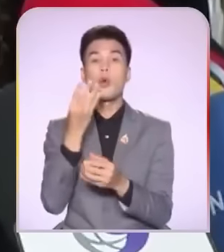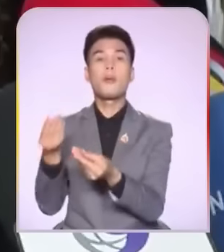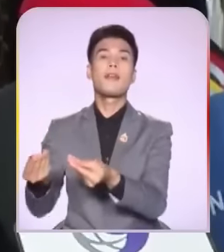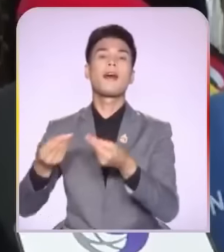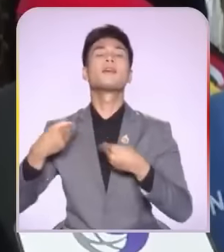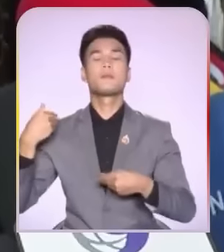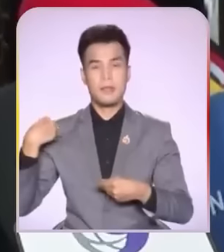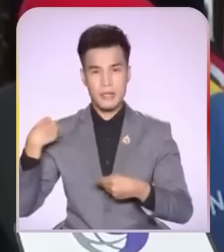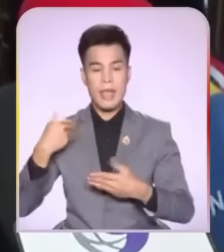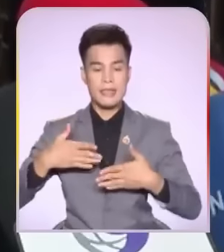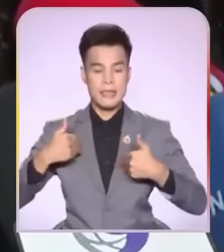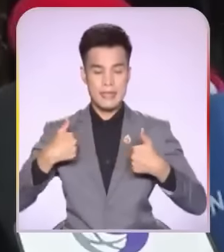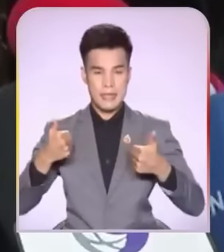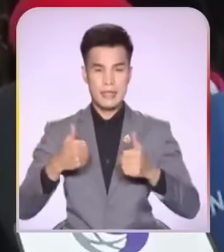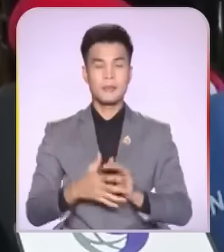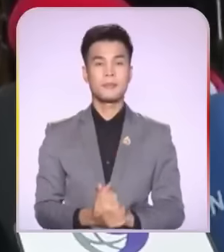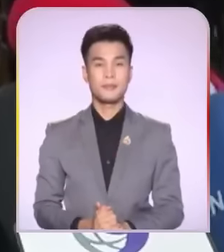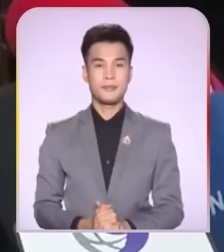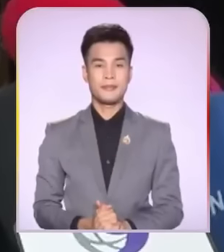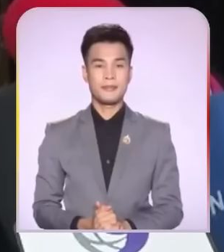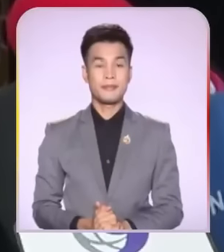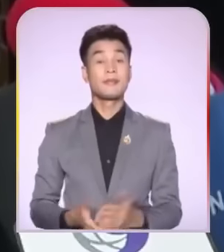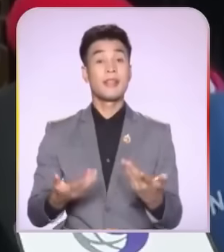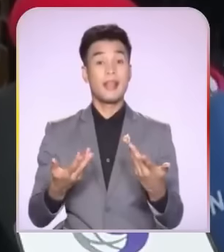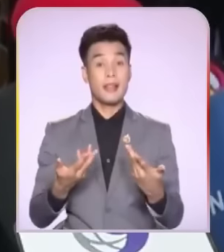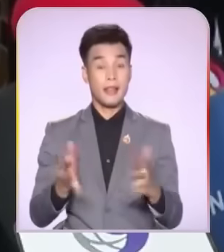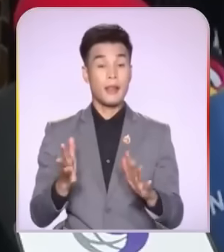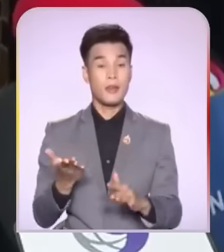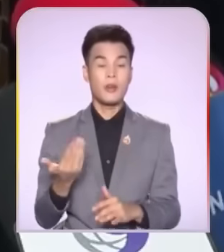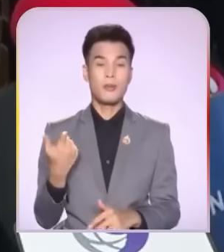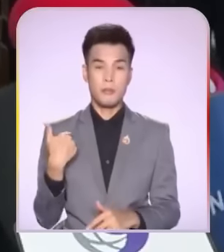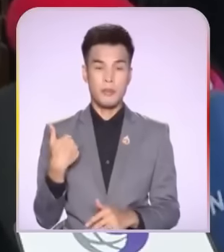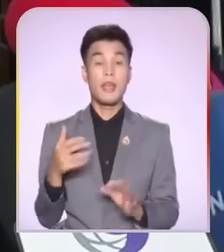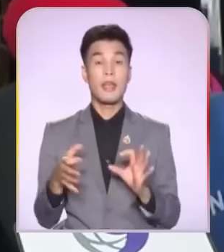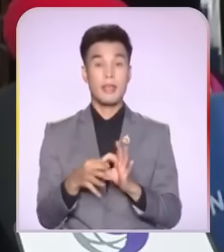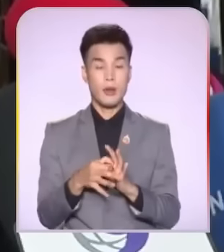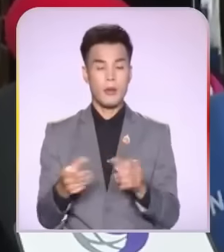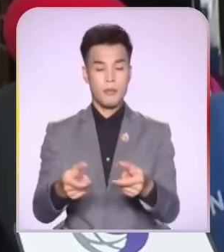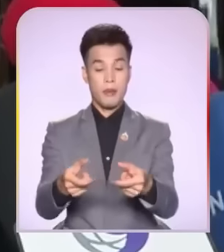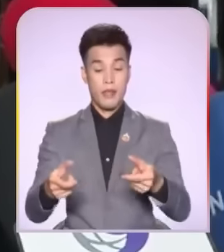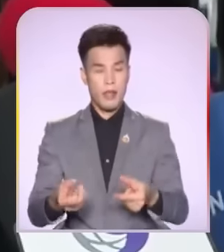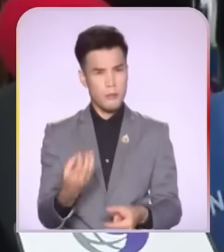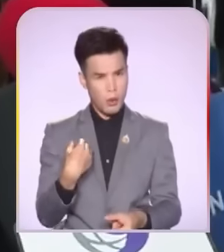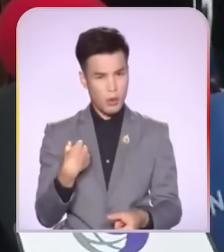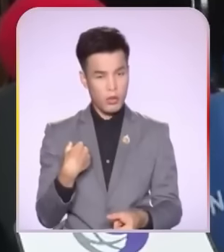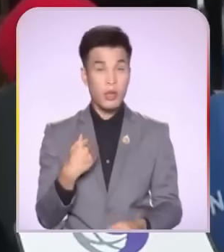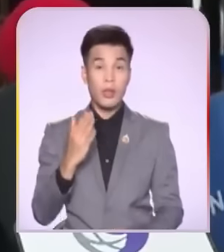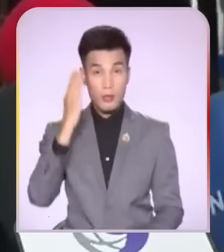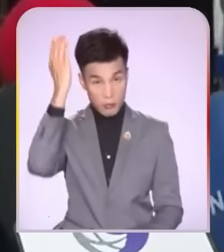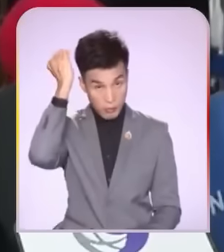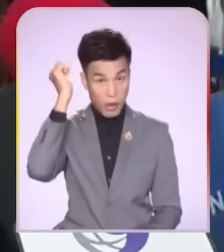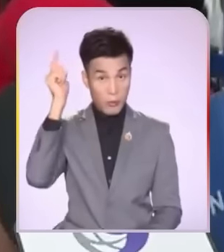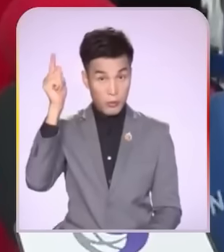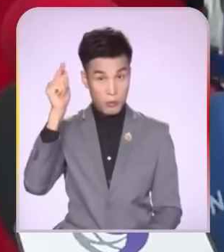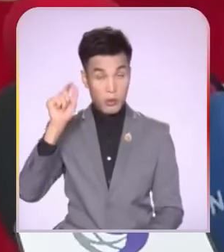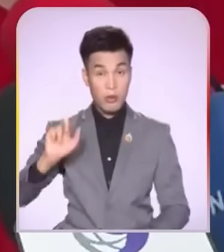ไม้มาแสดงความยินดีครับ แล้วก็นอกจากนี้นะคะยังมีรายงานค่ะเกี่ยวกับเรื่องของคุณแพทองธารจะม